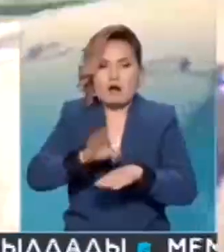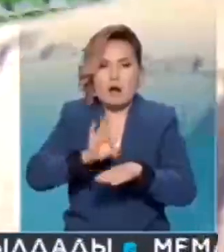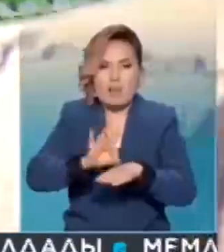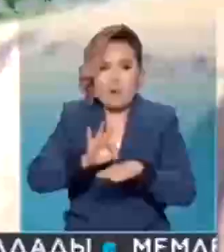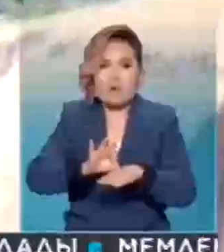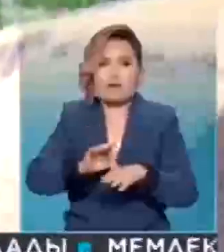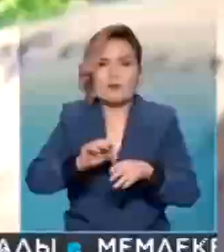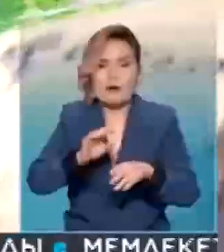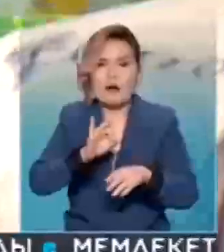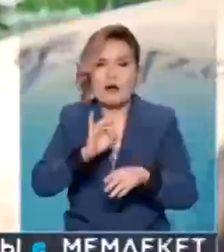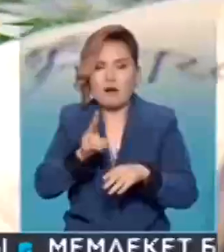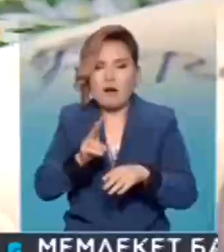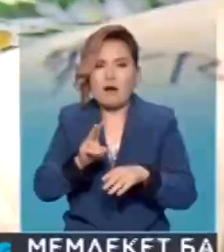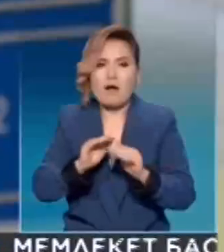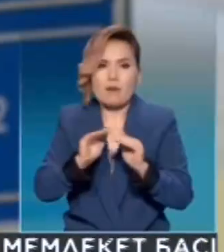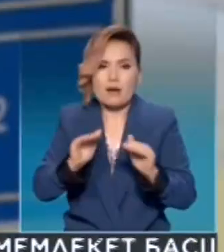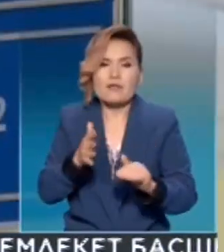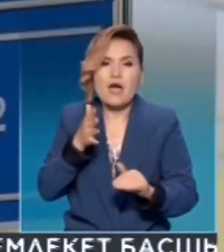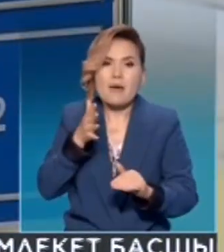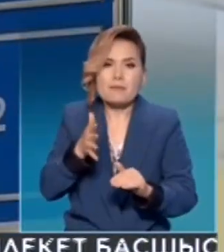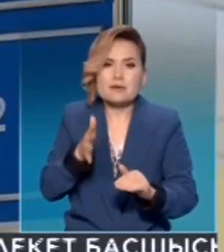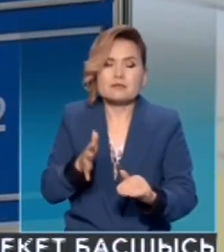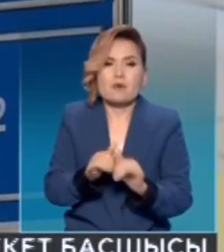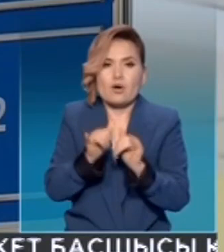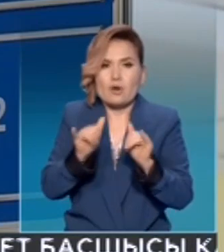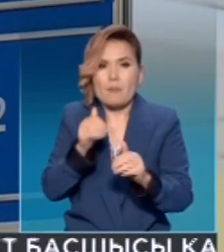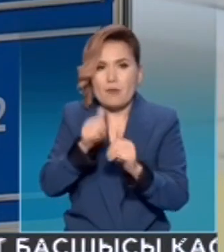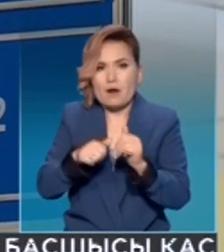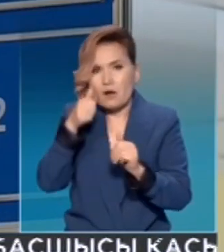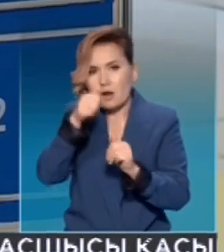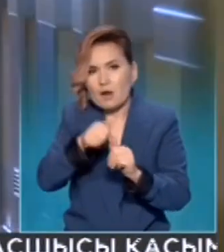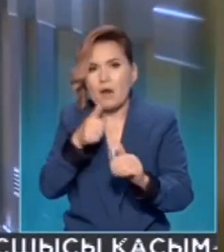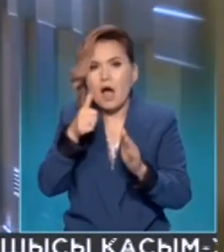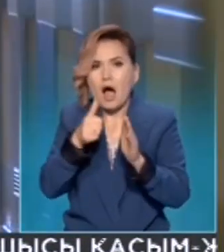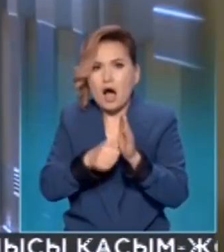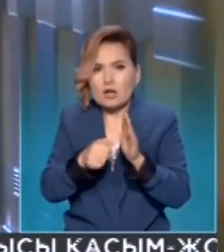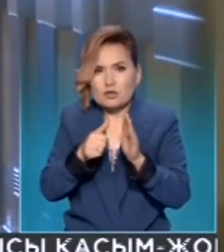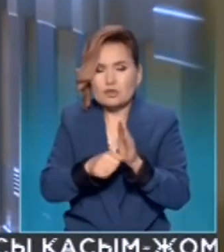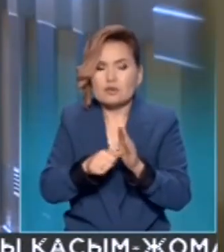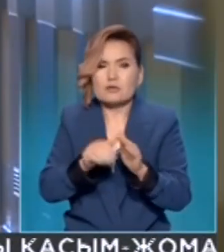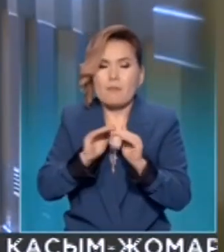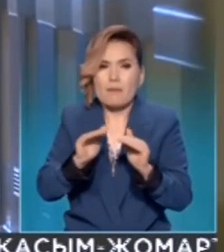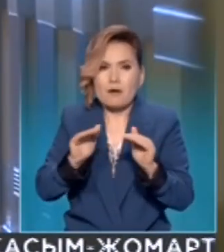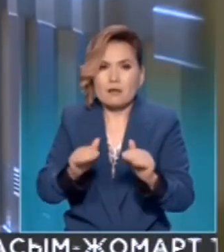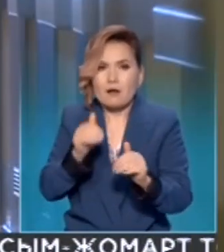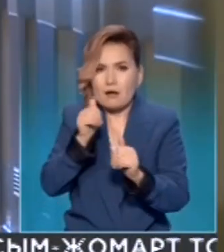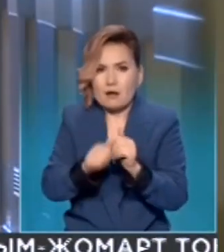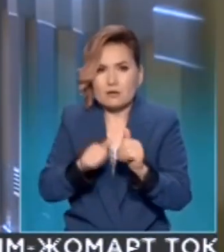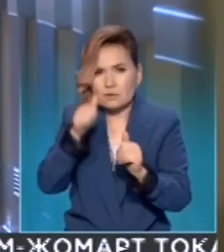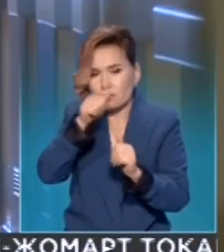күресіп жүрген бүлдіршіндер саны 5000-ға жуықтаған. Жыл сайын 600-дей науқас бала тіркеледі.